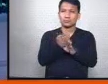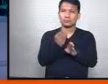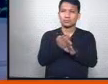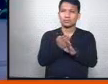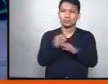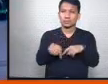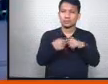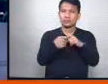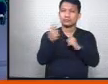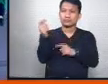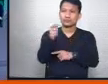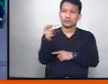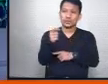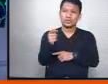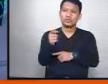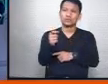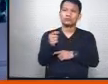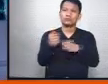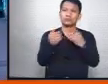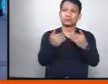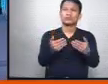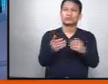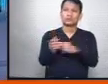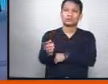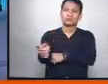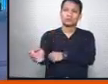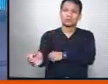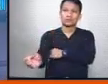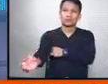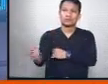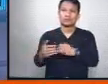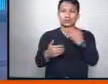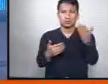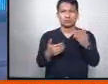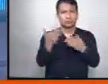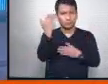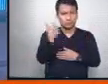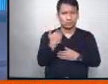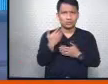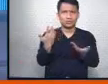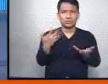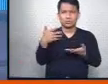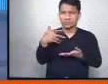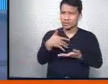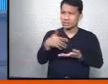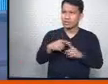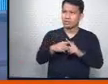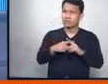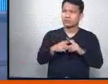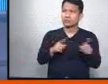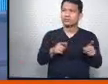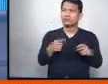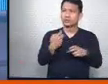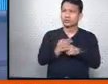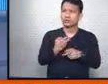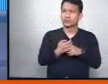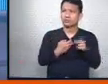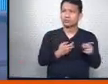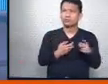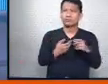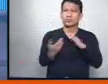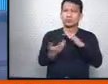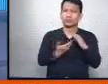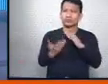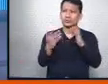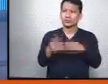sa Martes. Hiniling ng petitioners na huwag ipatupad ang patakaran dahil kulang daw ito sa pag-aaral. Mahihirapan lang rin